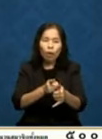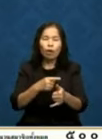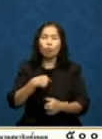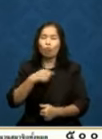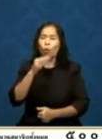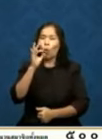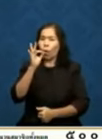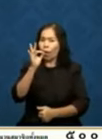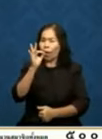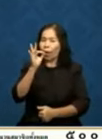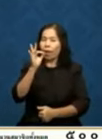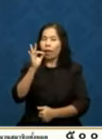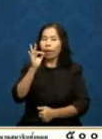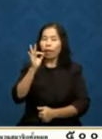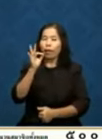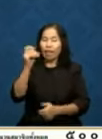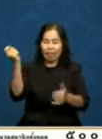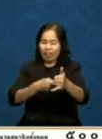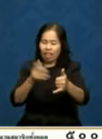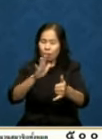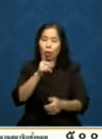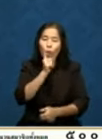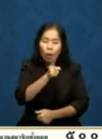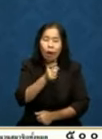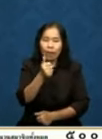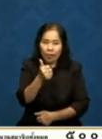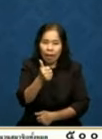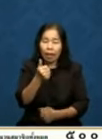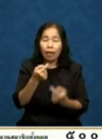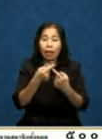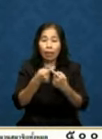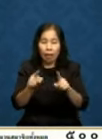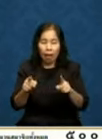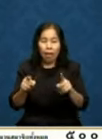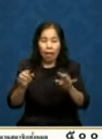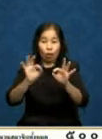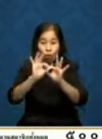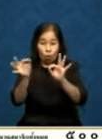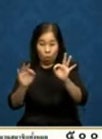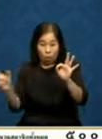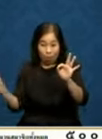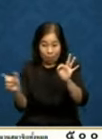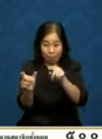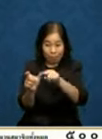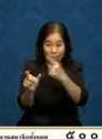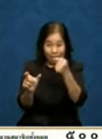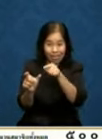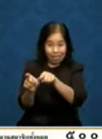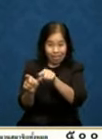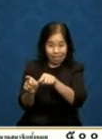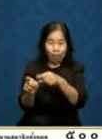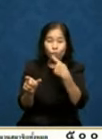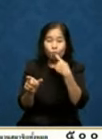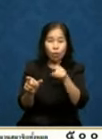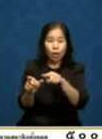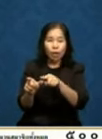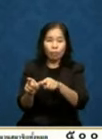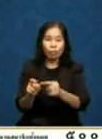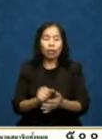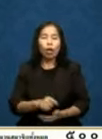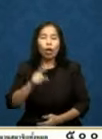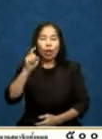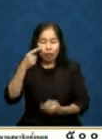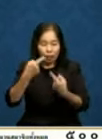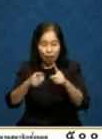ได้ทีนี้ข้อความต่อไปนี้ท่านประธานแต่ต้องไ